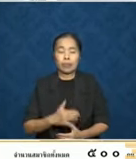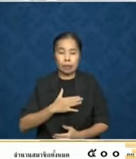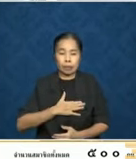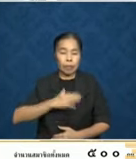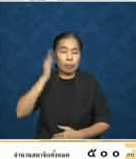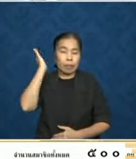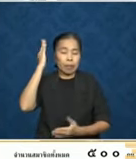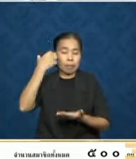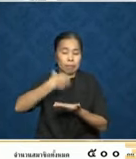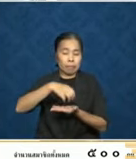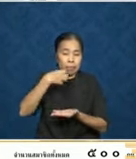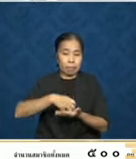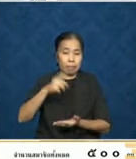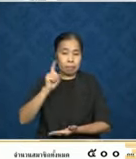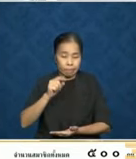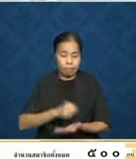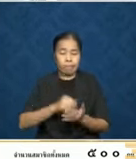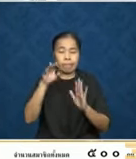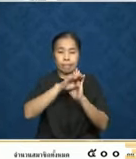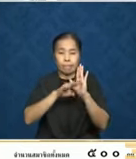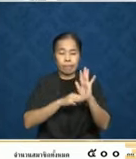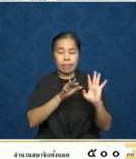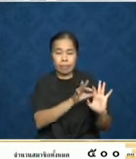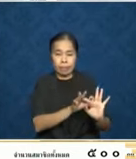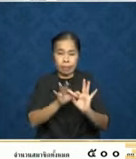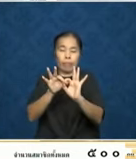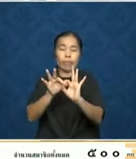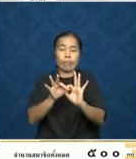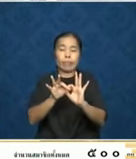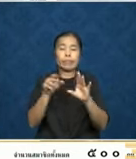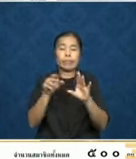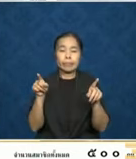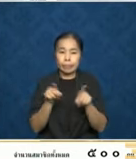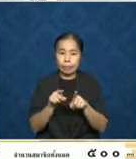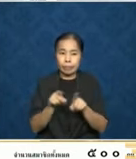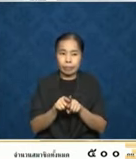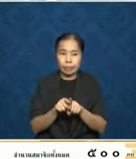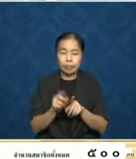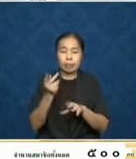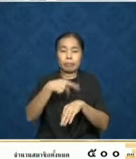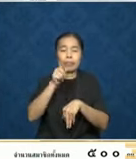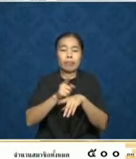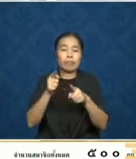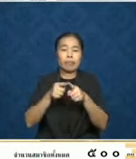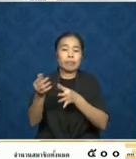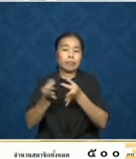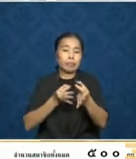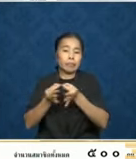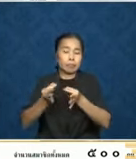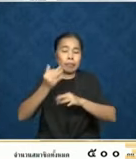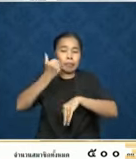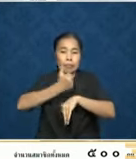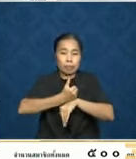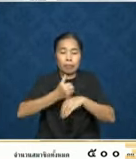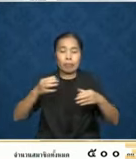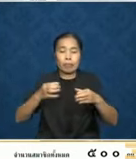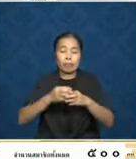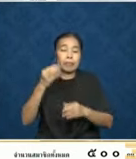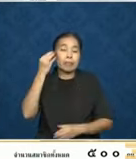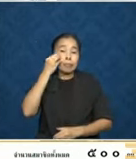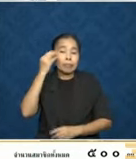ไปนะครับท่านประธานเป็นสิ่งที่ผมคิดว่าจะสอดคล้องกับที่ประธานที่ปรึกษาหัวหน้าพรรคก้าวไกลนะครับคุณพิธา